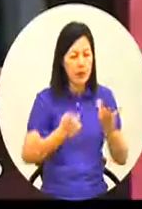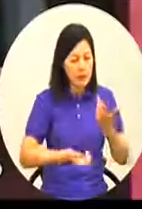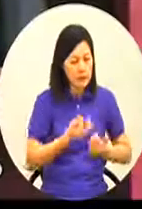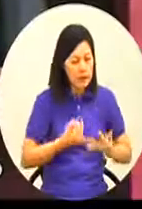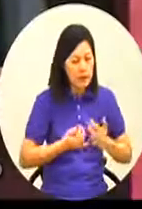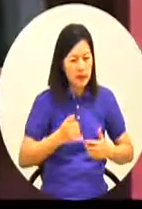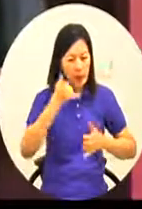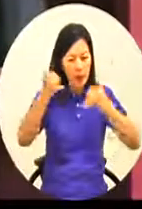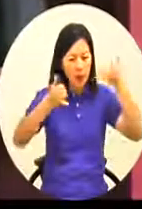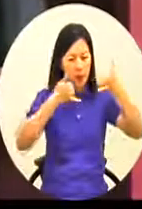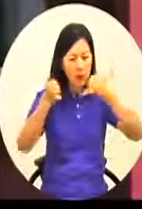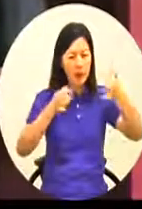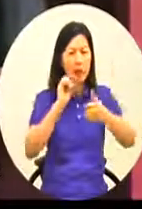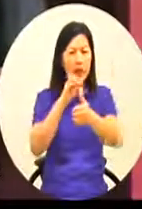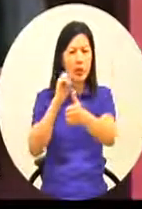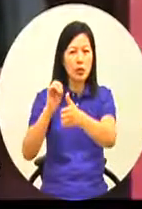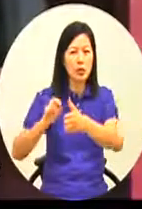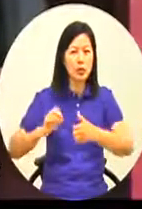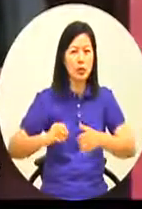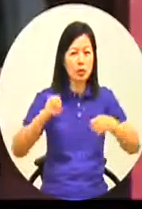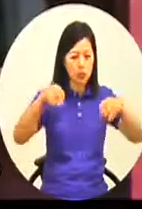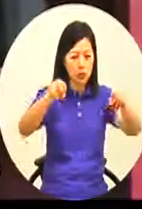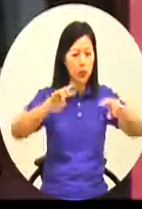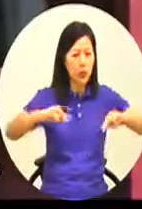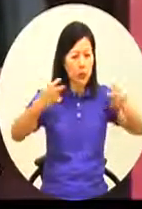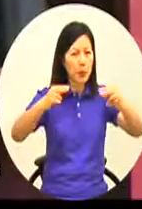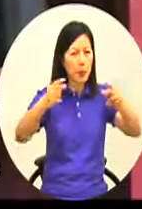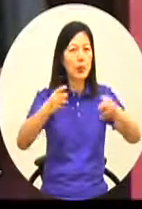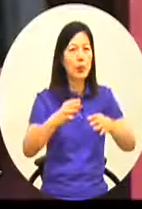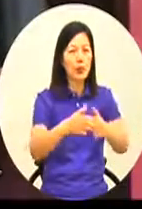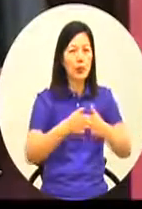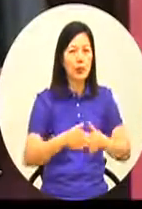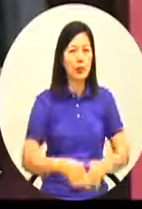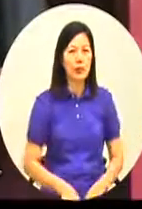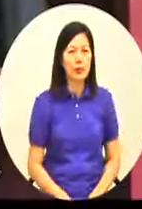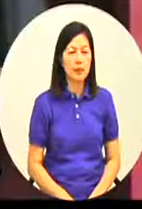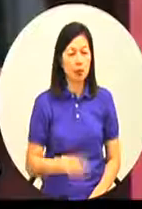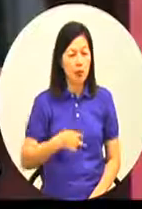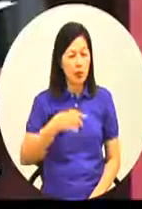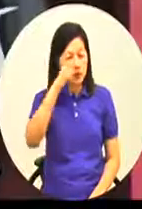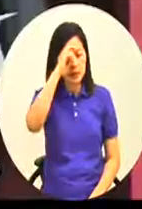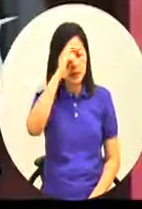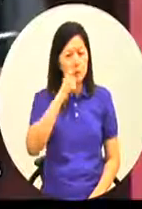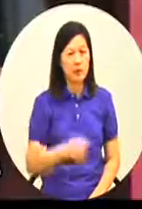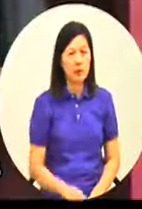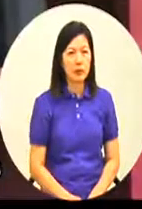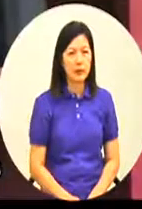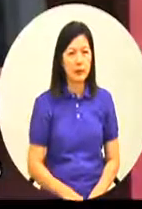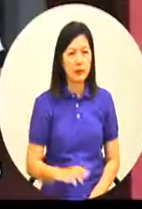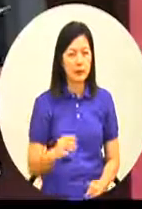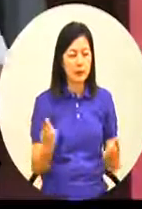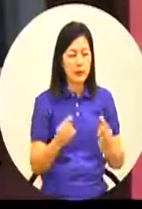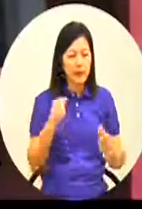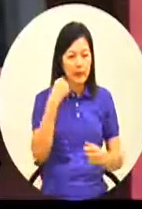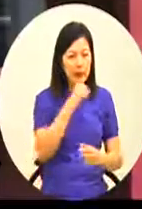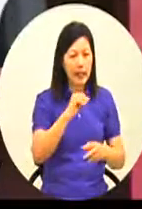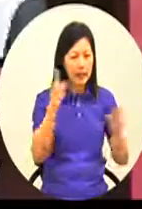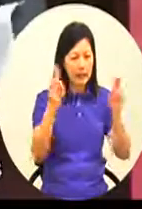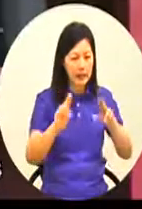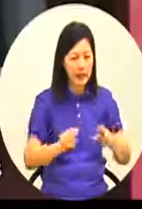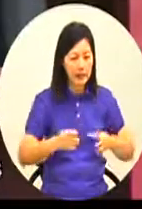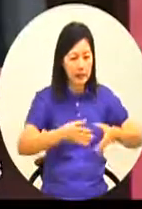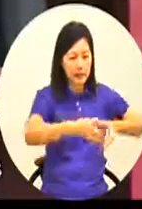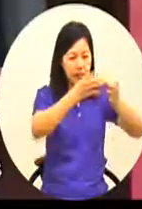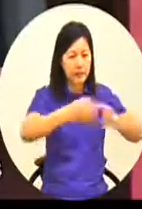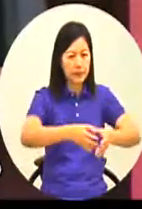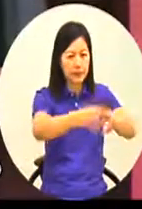通报这个路灯修复的问题。那其实我很期待说，就像我们台电每一个电杆都